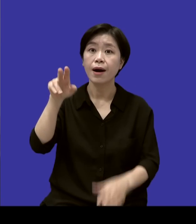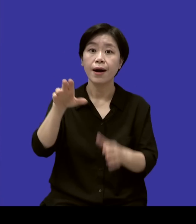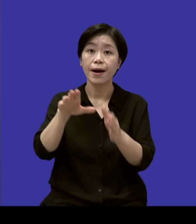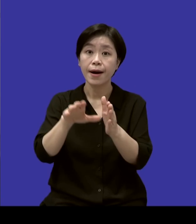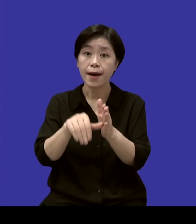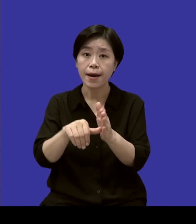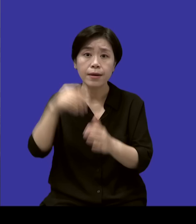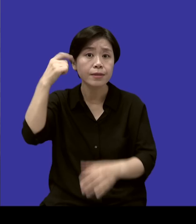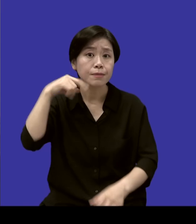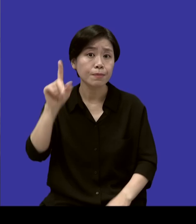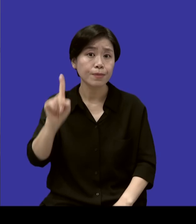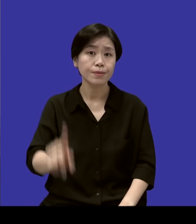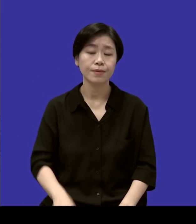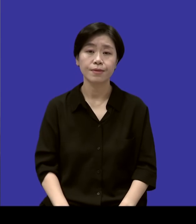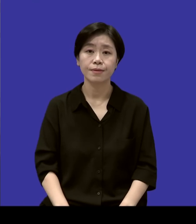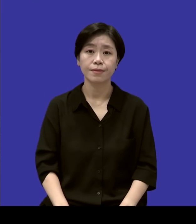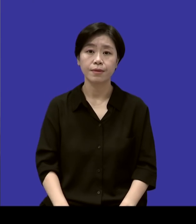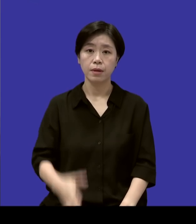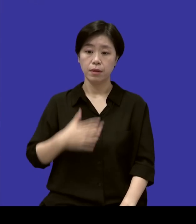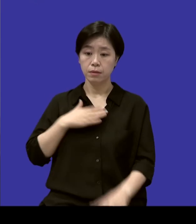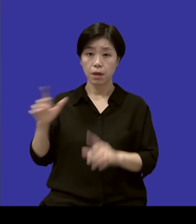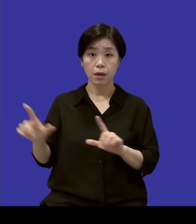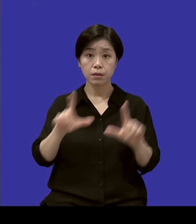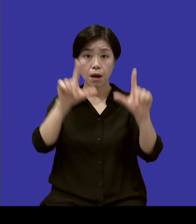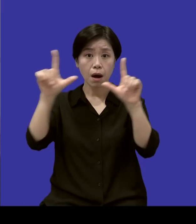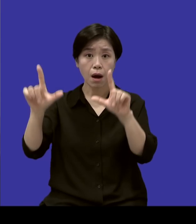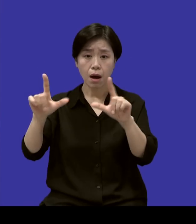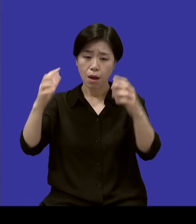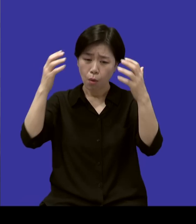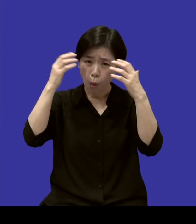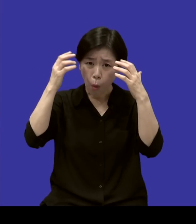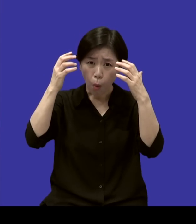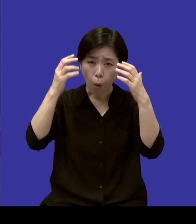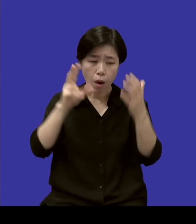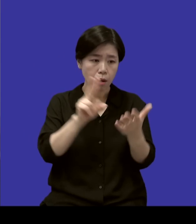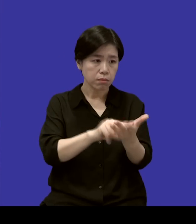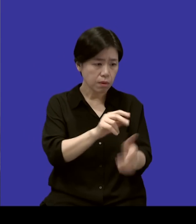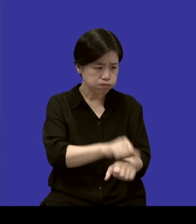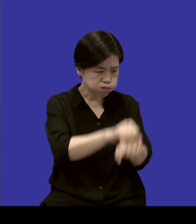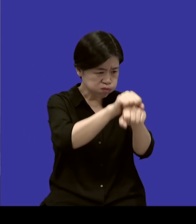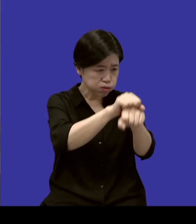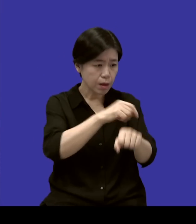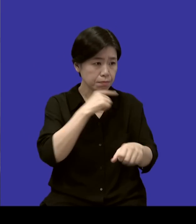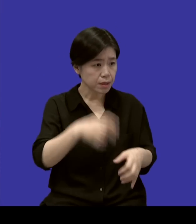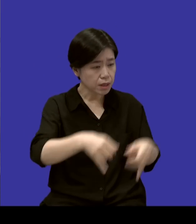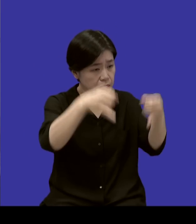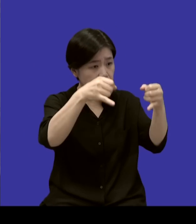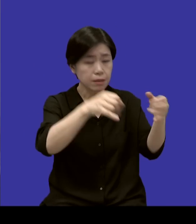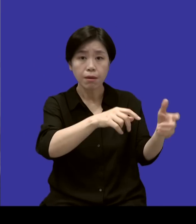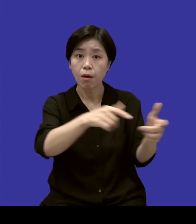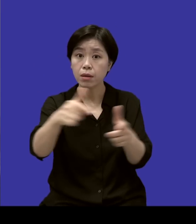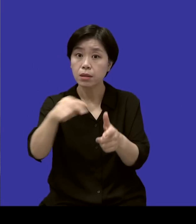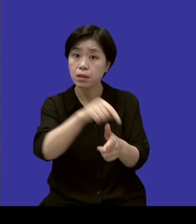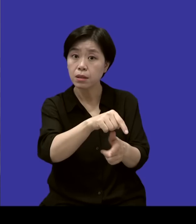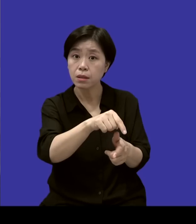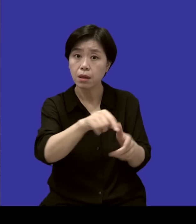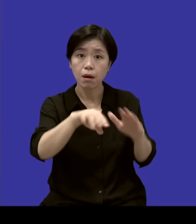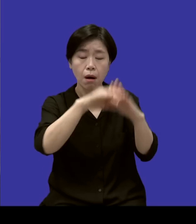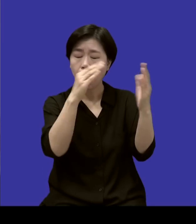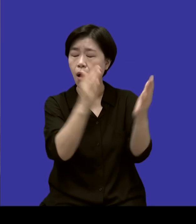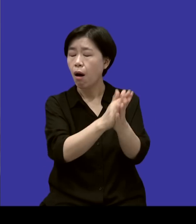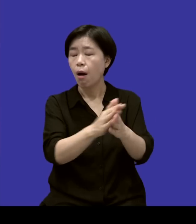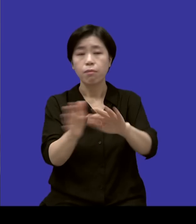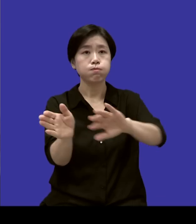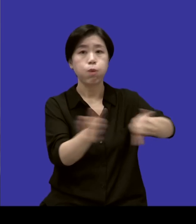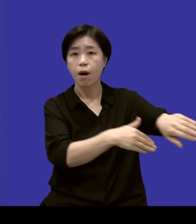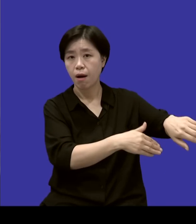어떤 게 느껴졌냐면은 예. 내 삶의 고난과 당장 해결해야 될 여러 가지 빈 문제, 관계 문제들은 다 지금